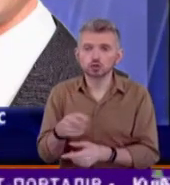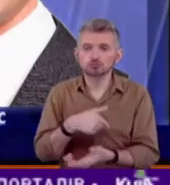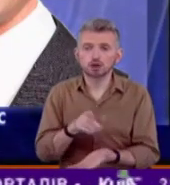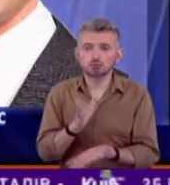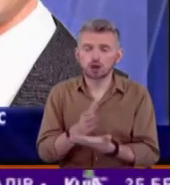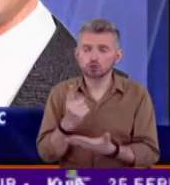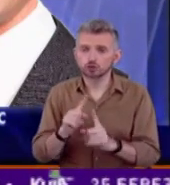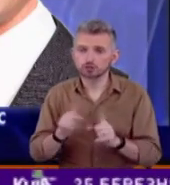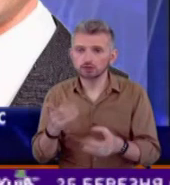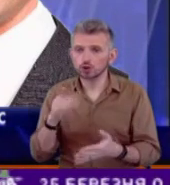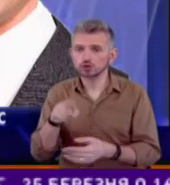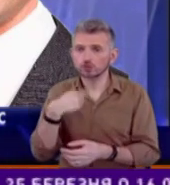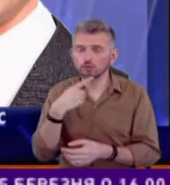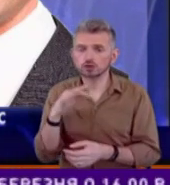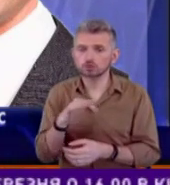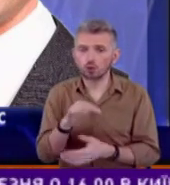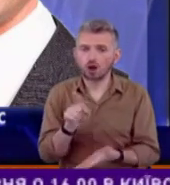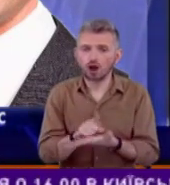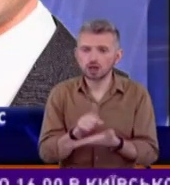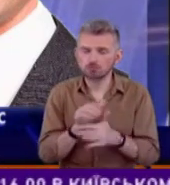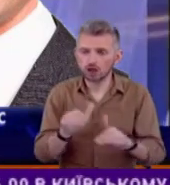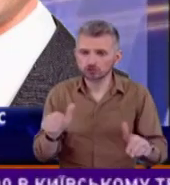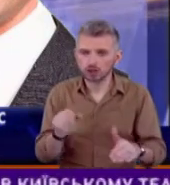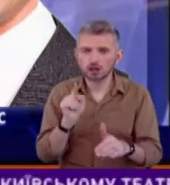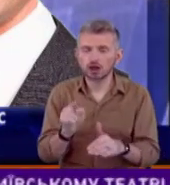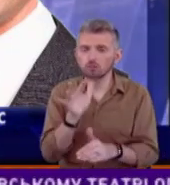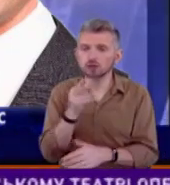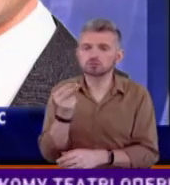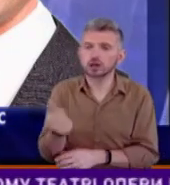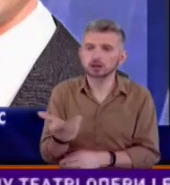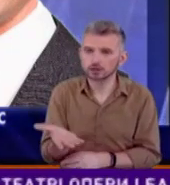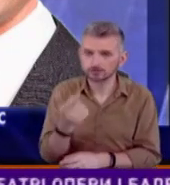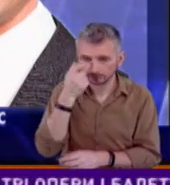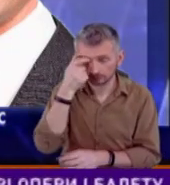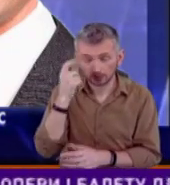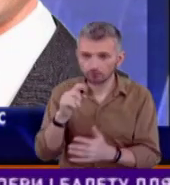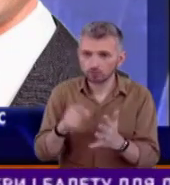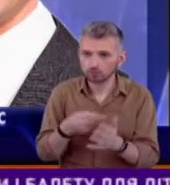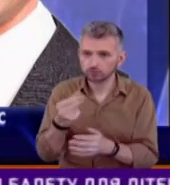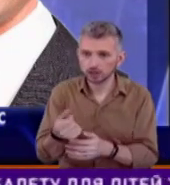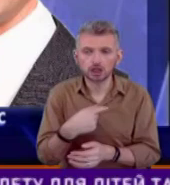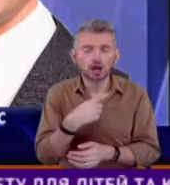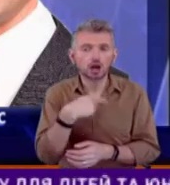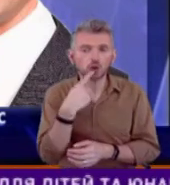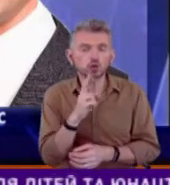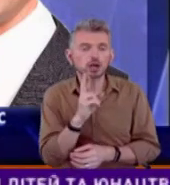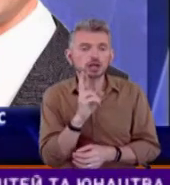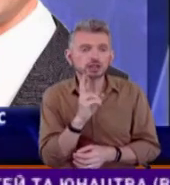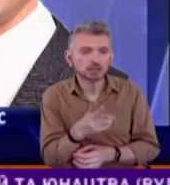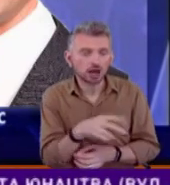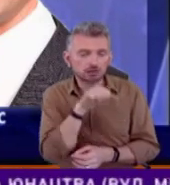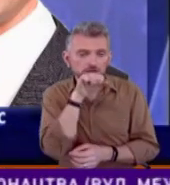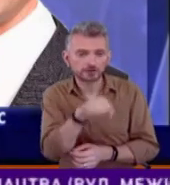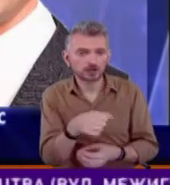специфіку. Якщо ви говорите про елементчиків, так, то там момент сплати. Так? Але як, я має... кажу, як